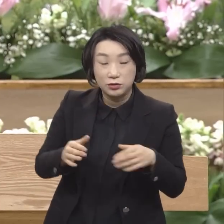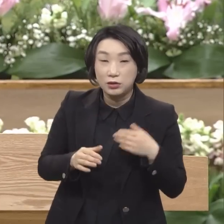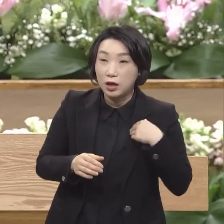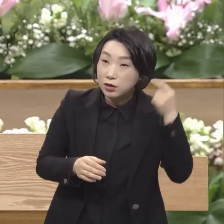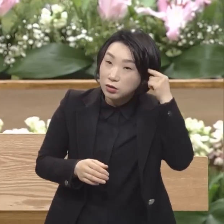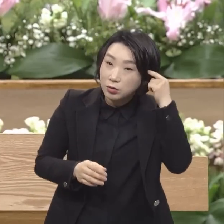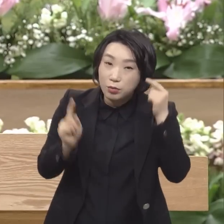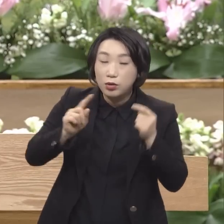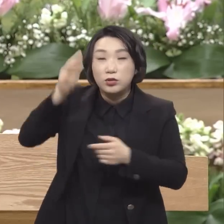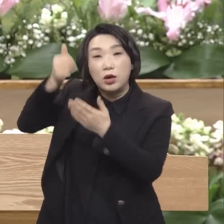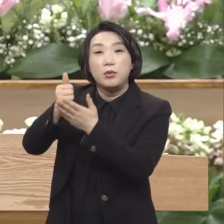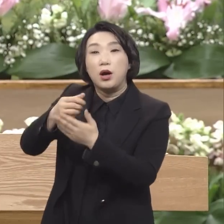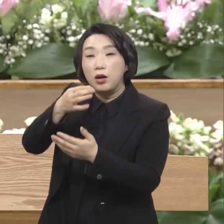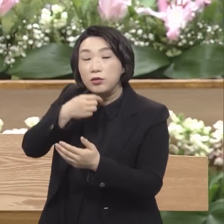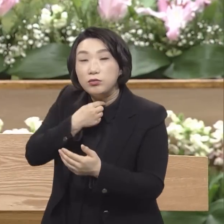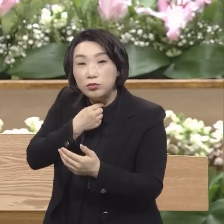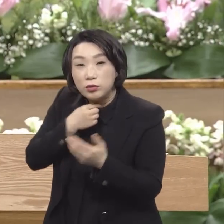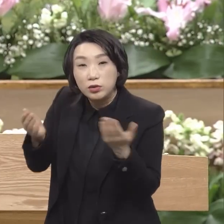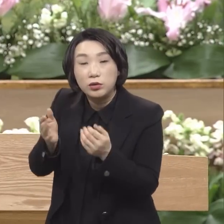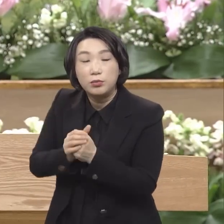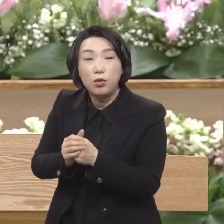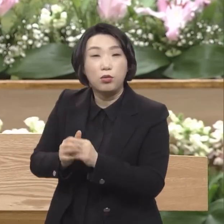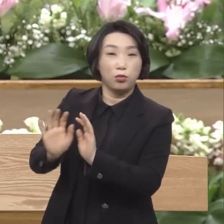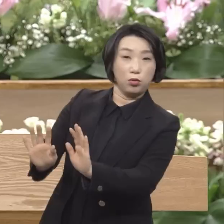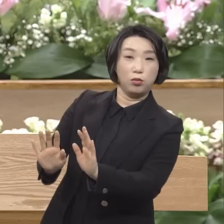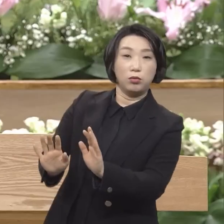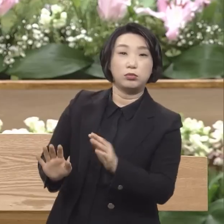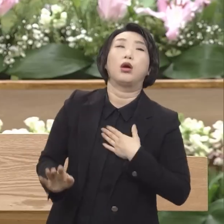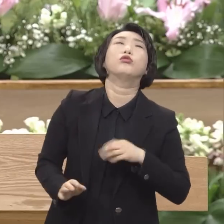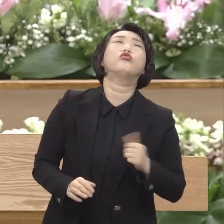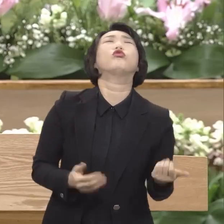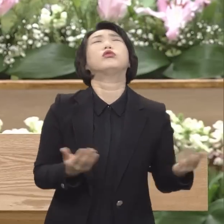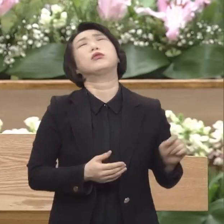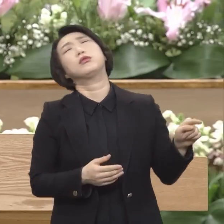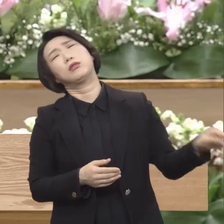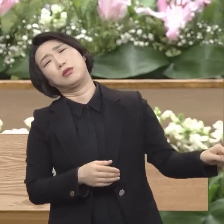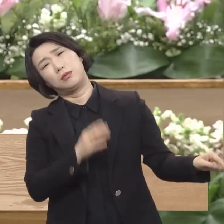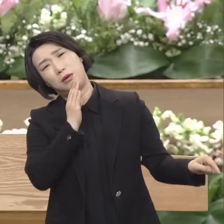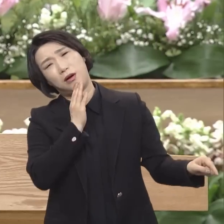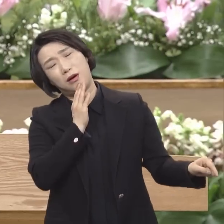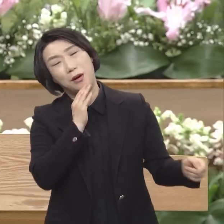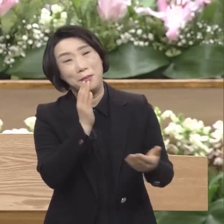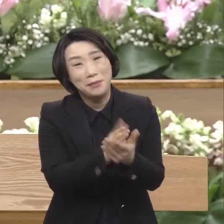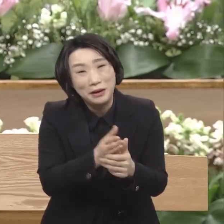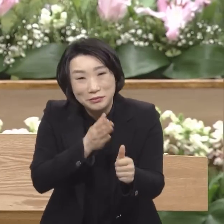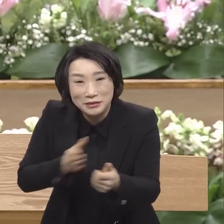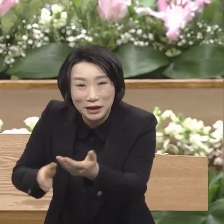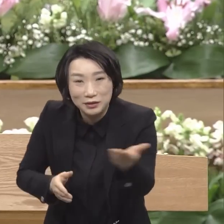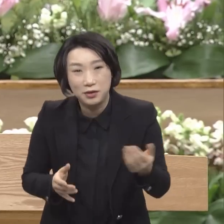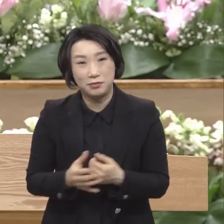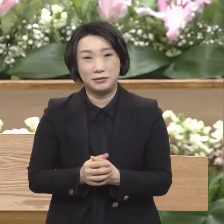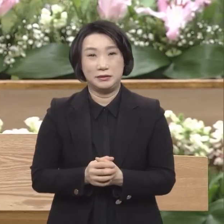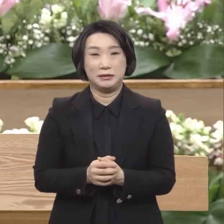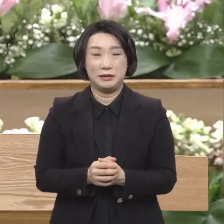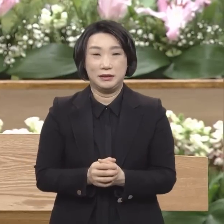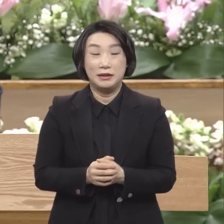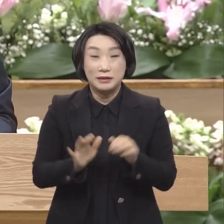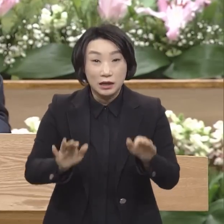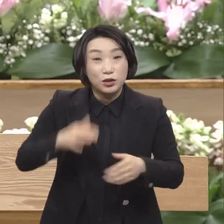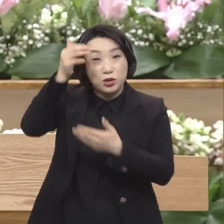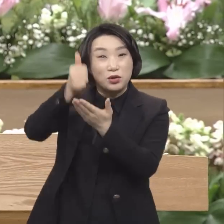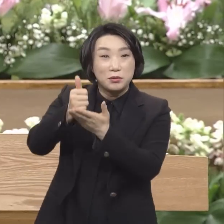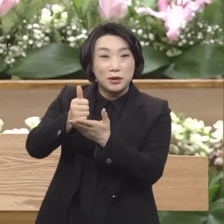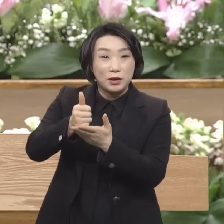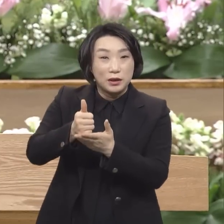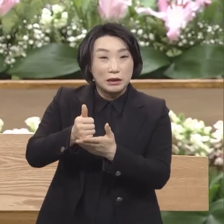대적한다, 소욕을 거스린다. 이거는 죽을 짓이다. 절대 하지 마라. 성령이